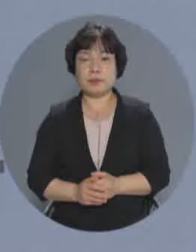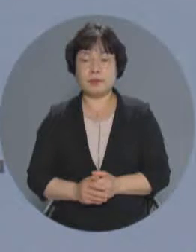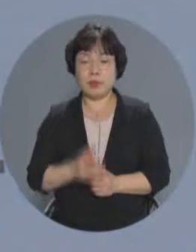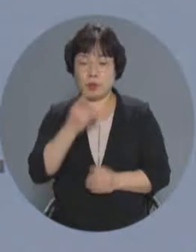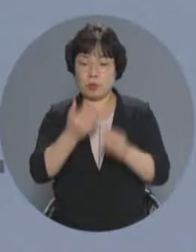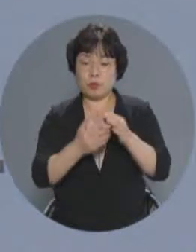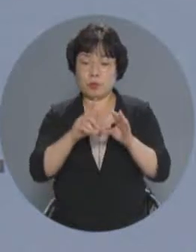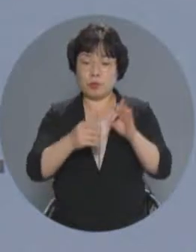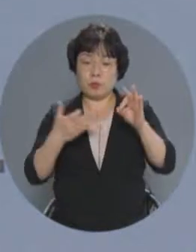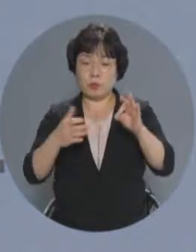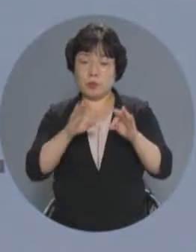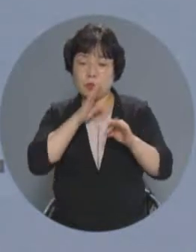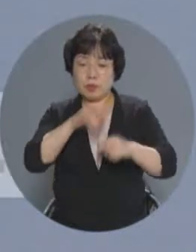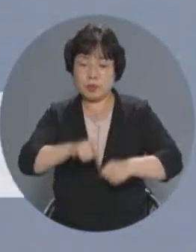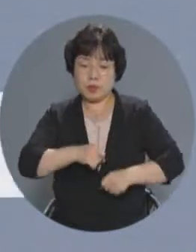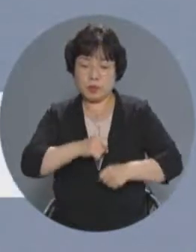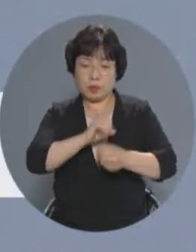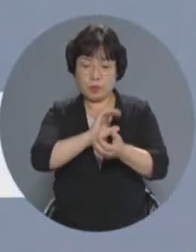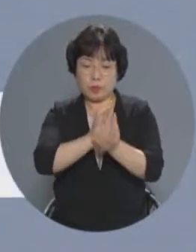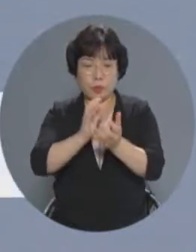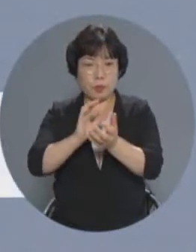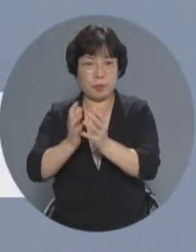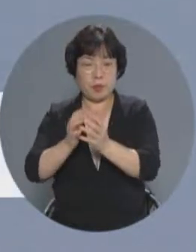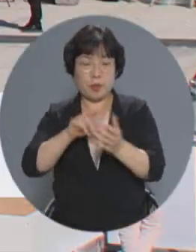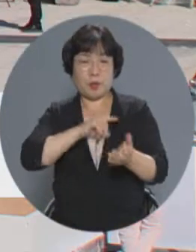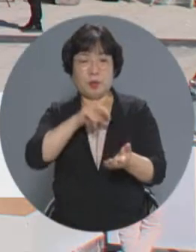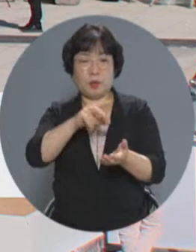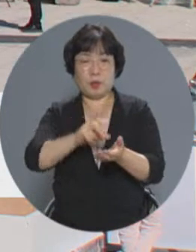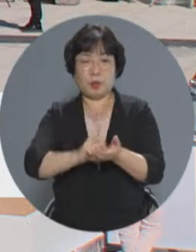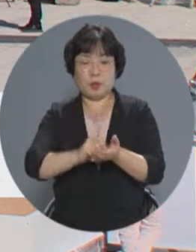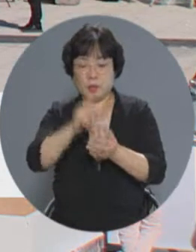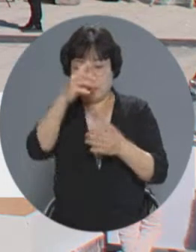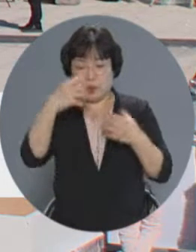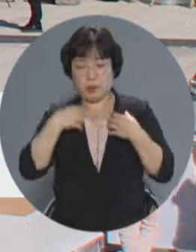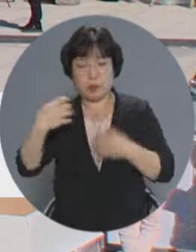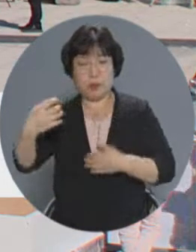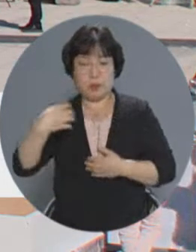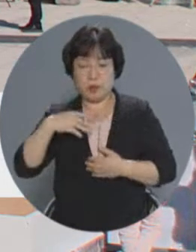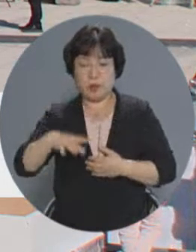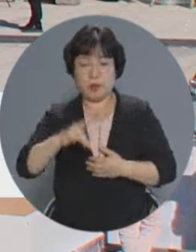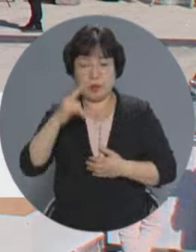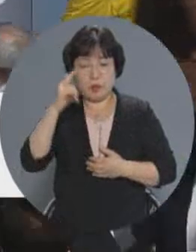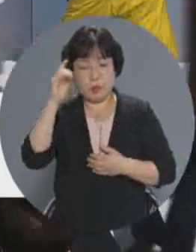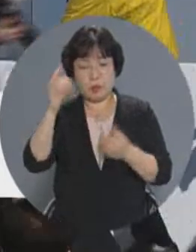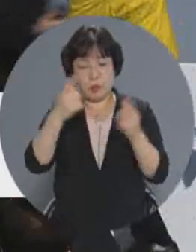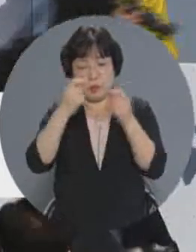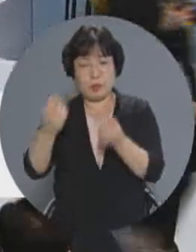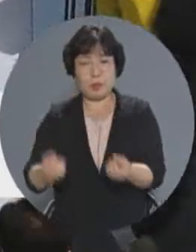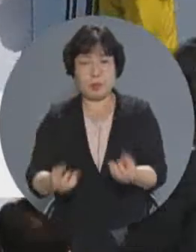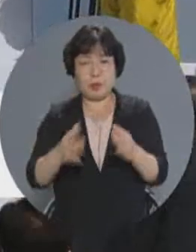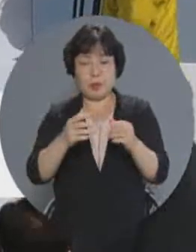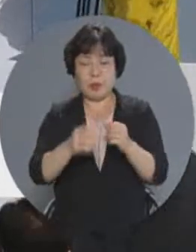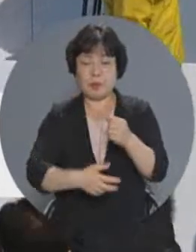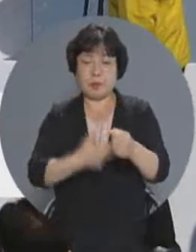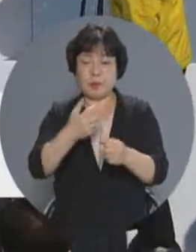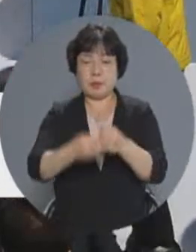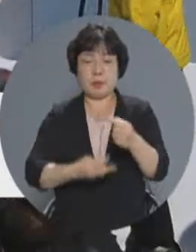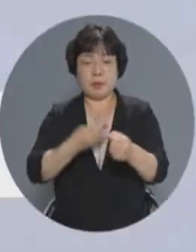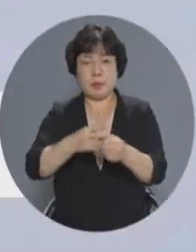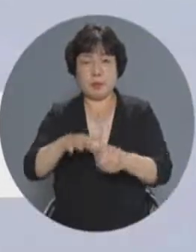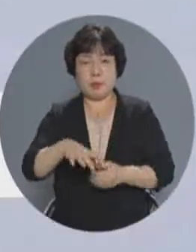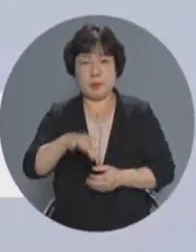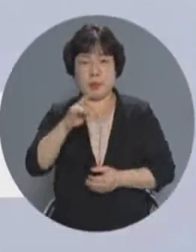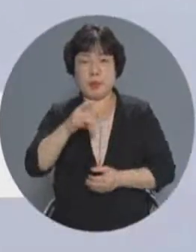여순 11구 진실의 꽃이 피었습니다라는 주제로 정부가 주관하는 첫 추념 행사는 사건 발발 73년